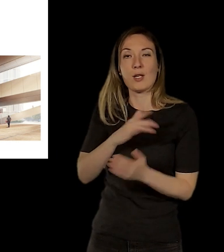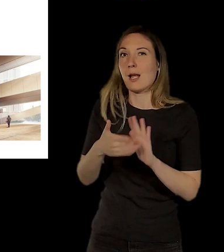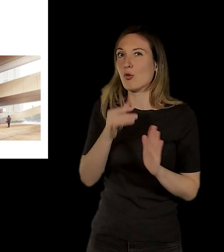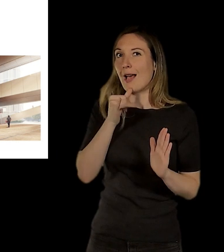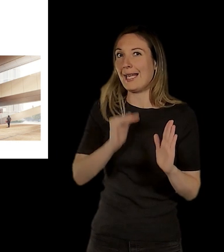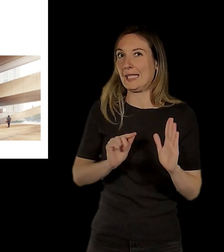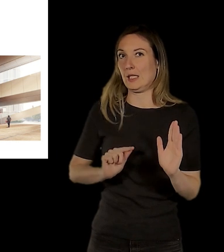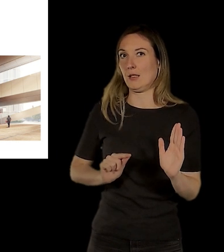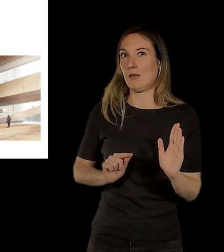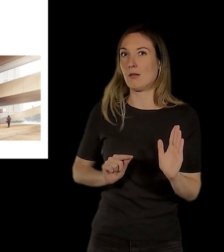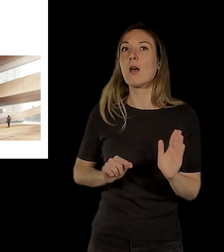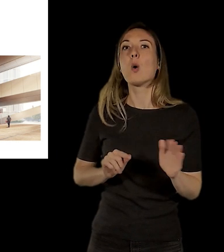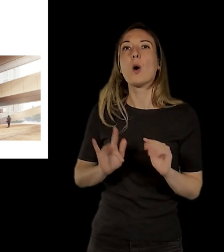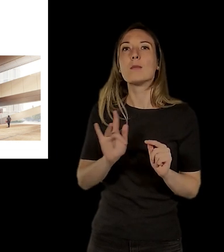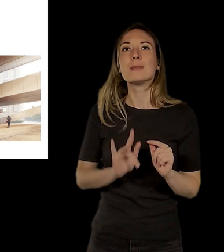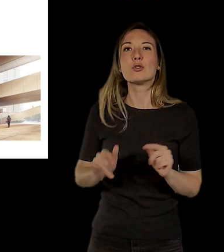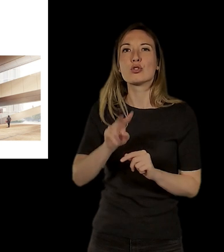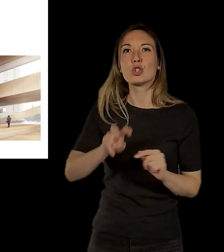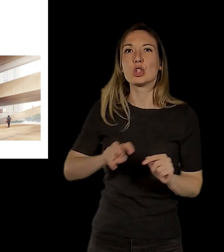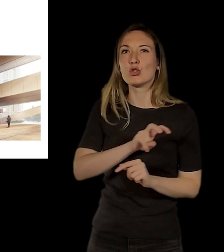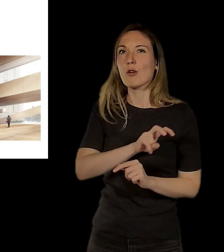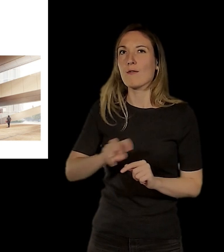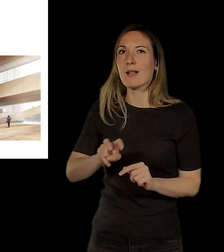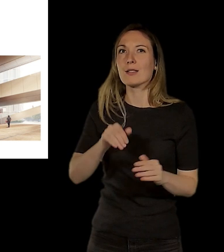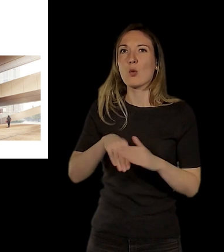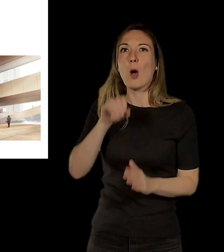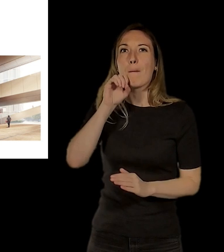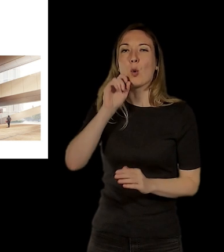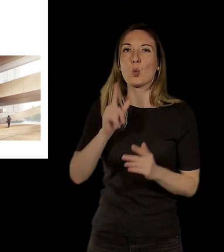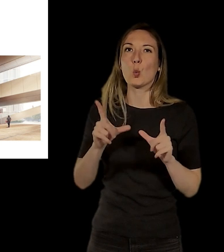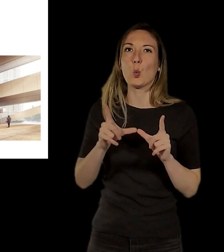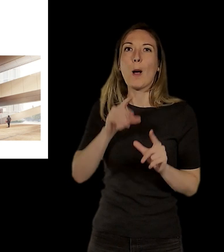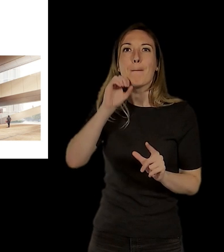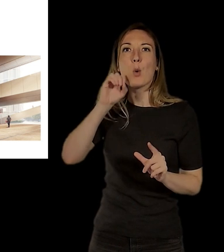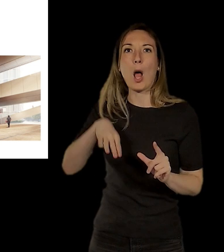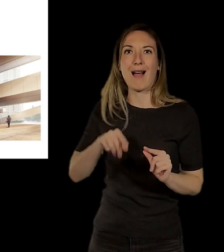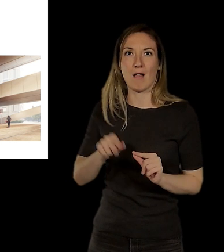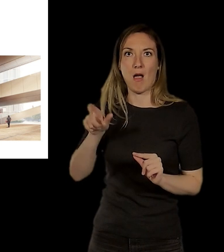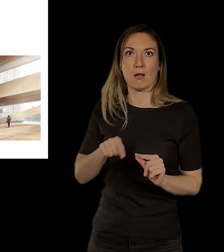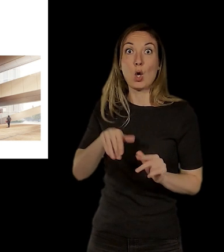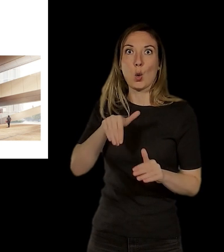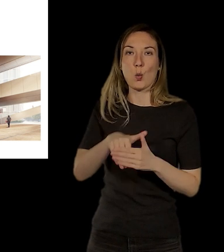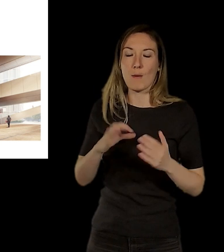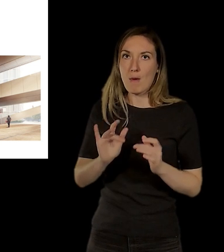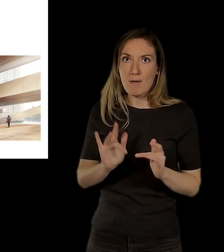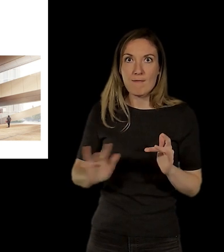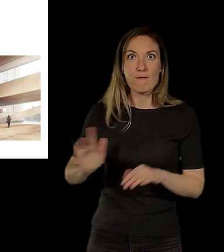se zabývali místem u křižovatky u Bulhara, kde je vlastně neuvěřitelný prostor, který se dá